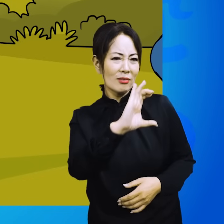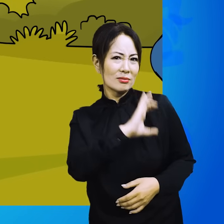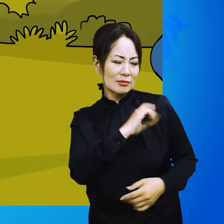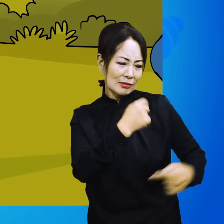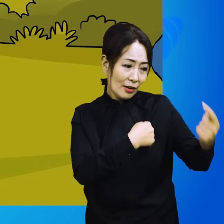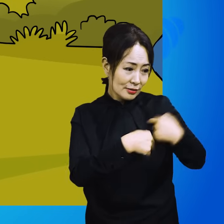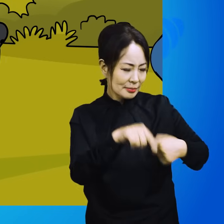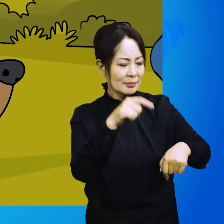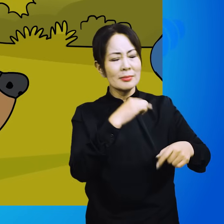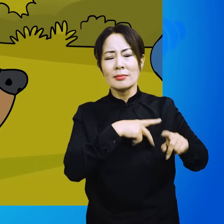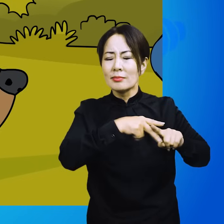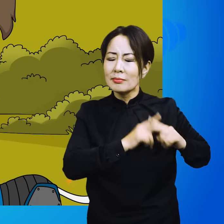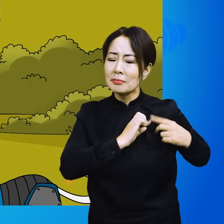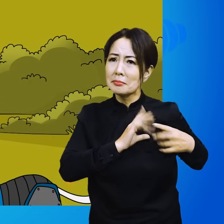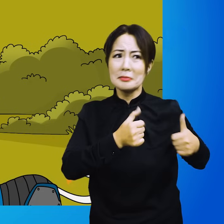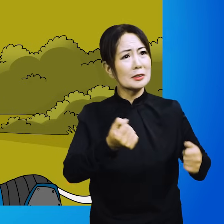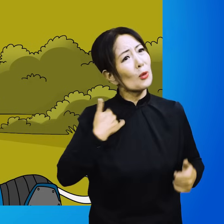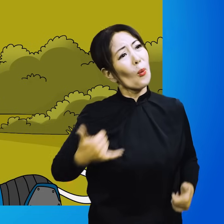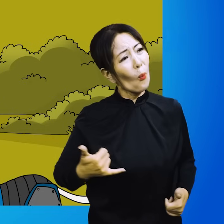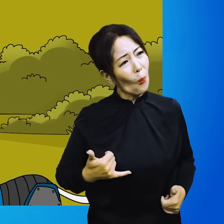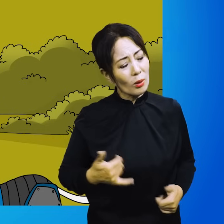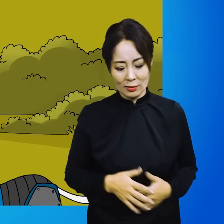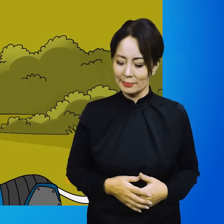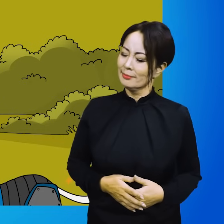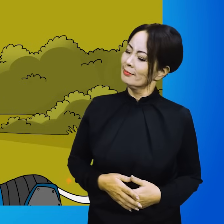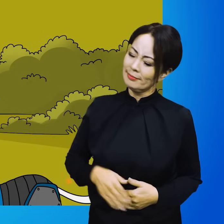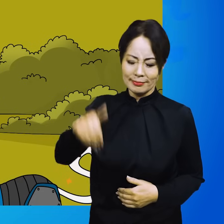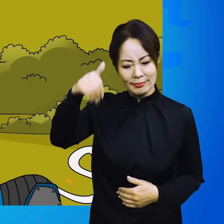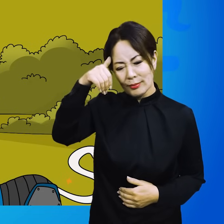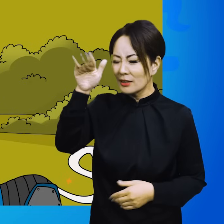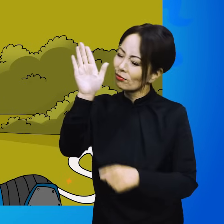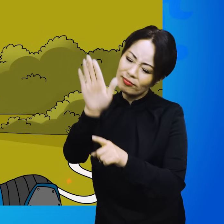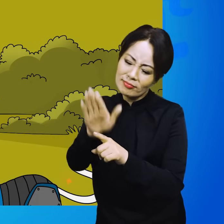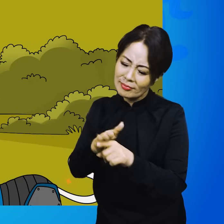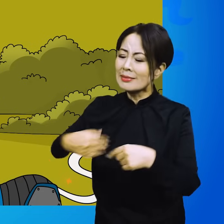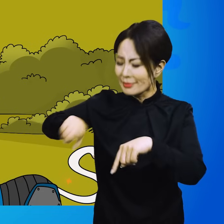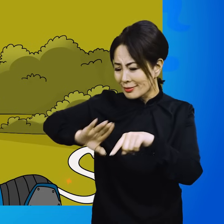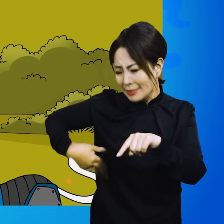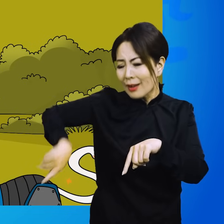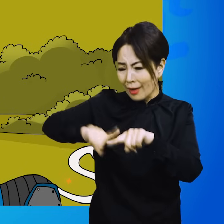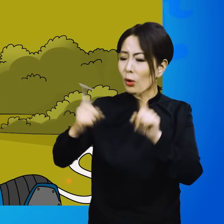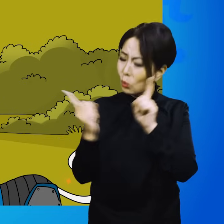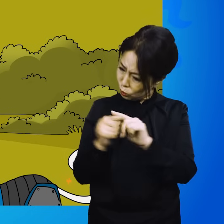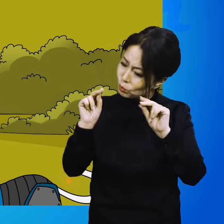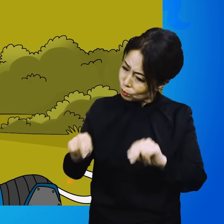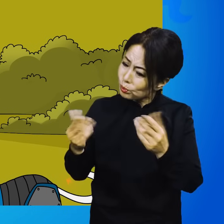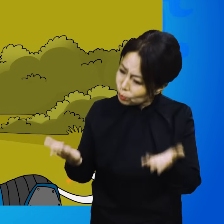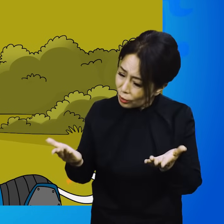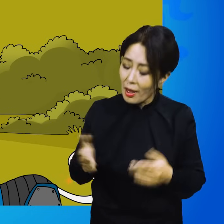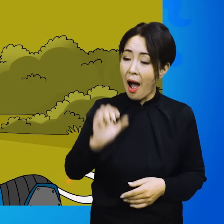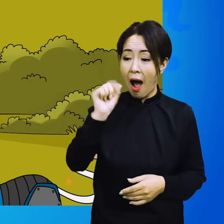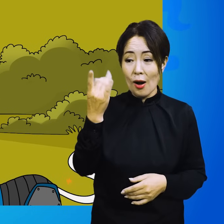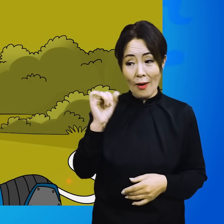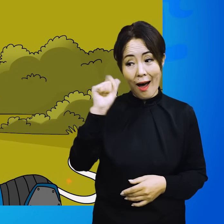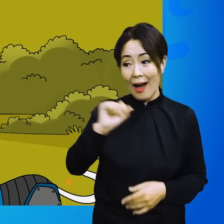сэтгэлийг засч чаддаг болов. Басар миндээ дараа уулзаж болох байлгүй дээ.